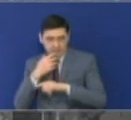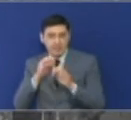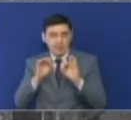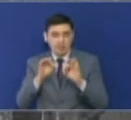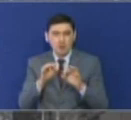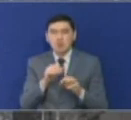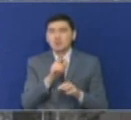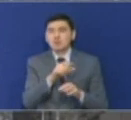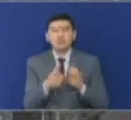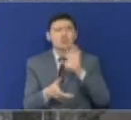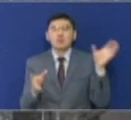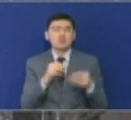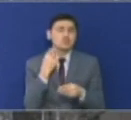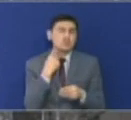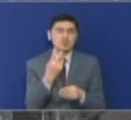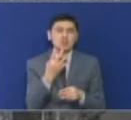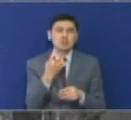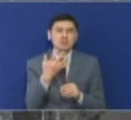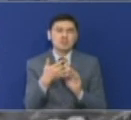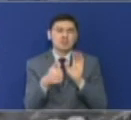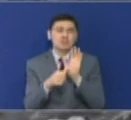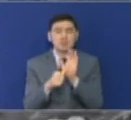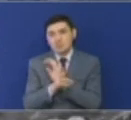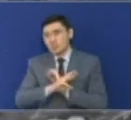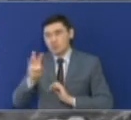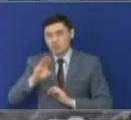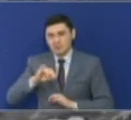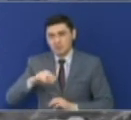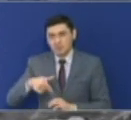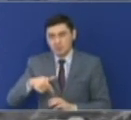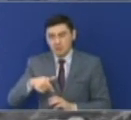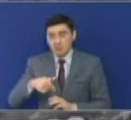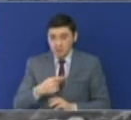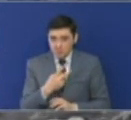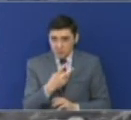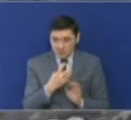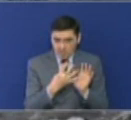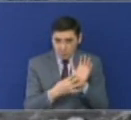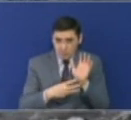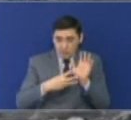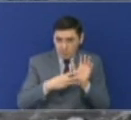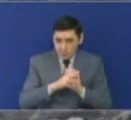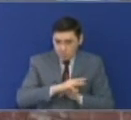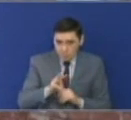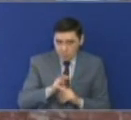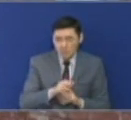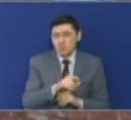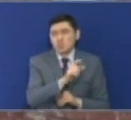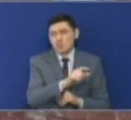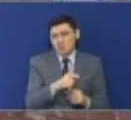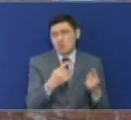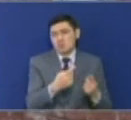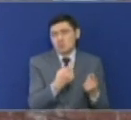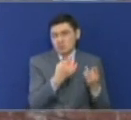долг по теплу составляет 456 миллионов тенге. Из них 298 миллионов тенге – это долги